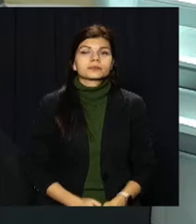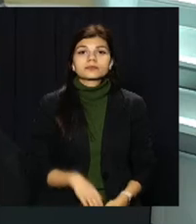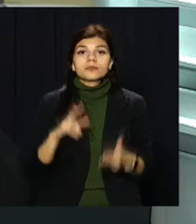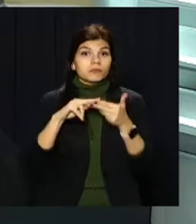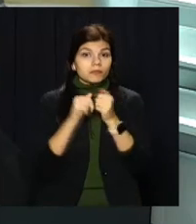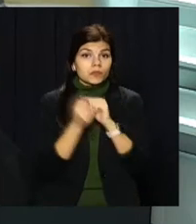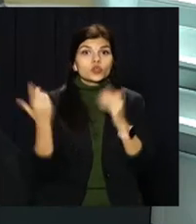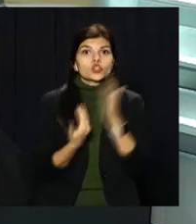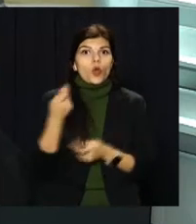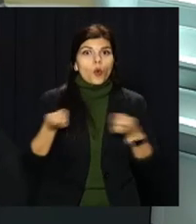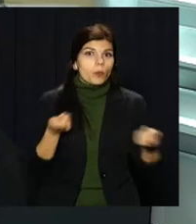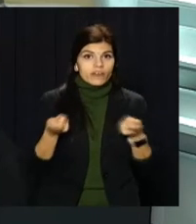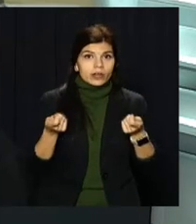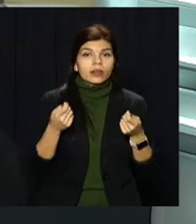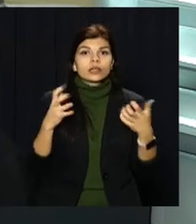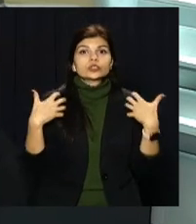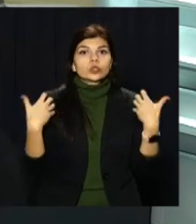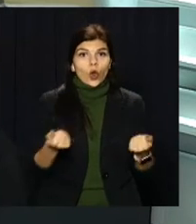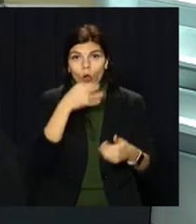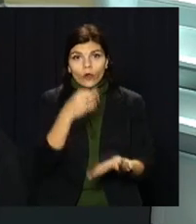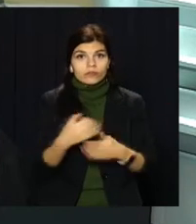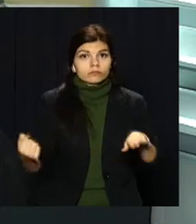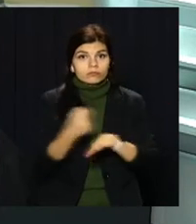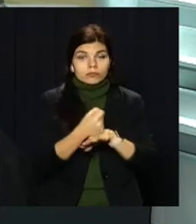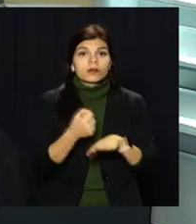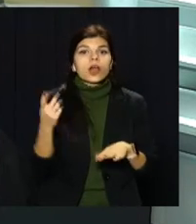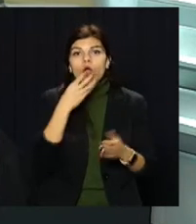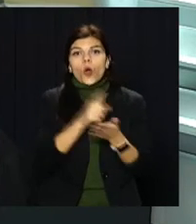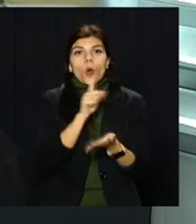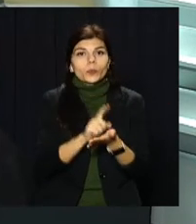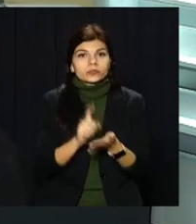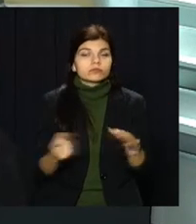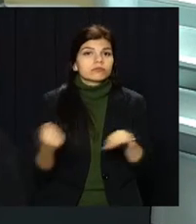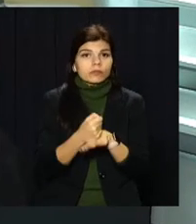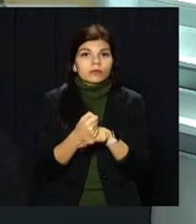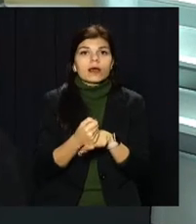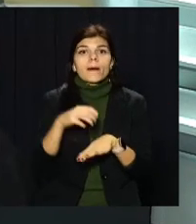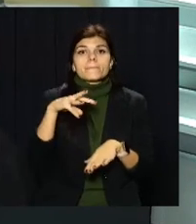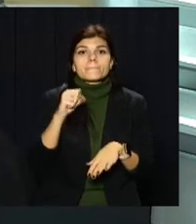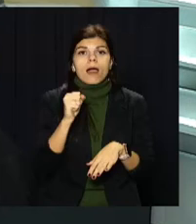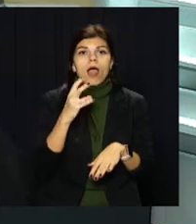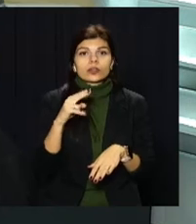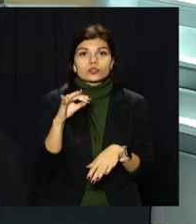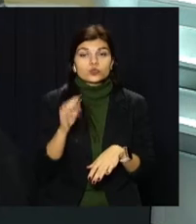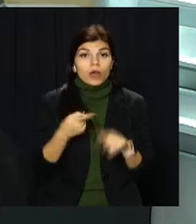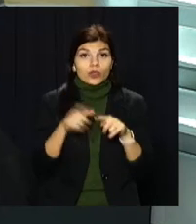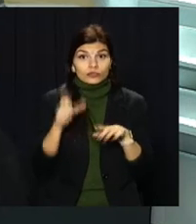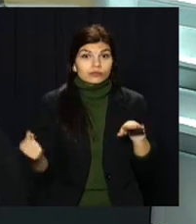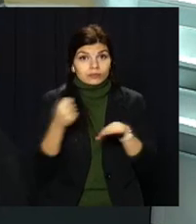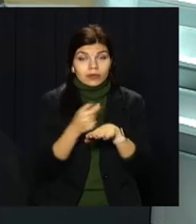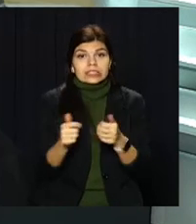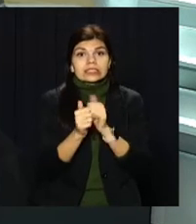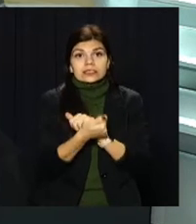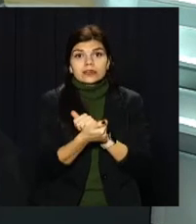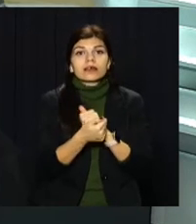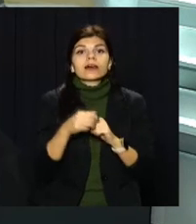керівник управління охорони здоров'я. Виконувати обов'язки призначили Віталія Мандзюка. На цій посаді він замінив Наталію Кцітрову,